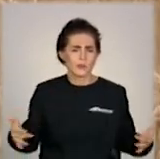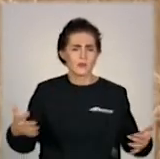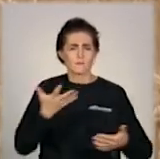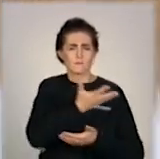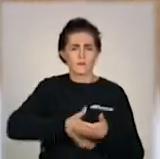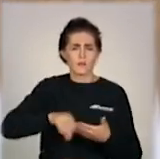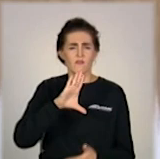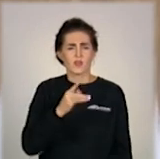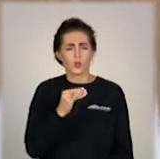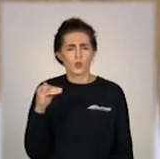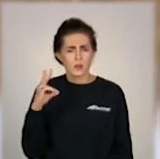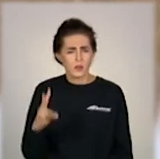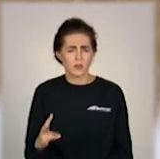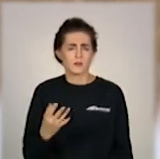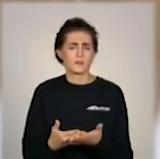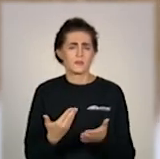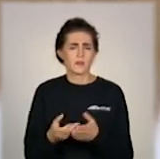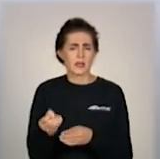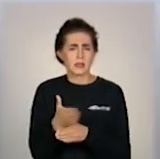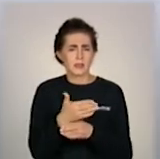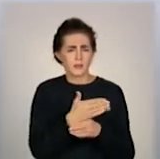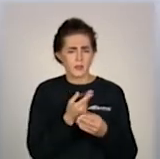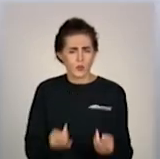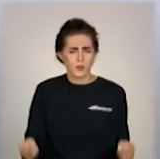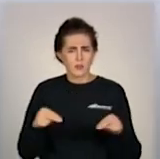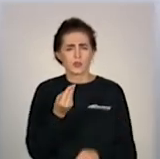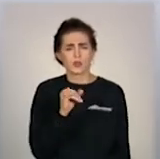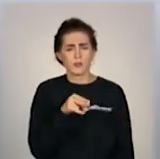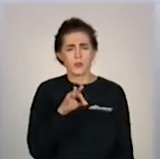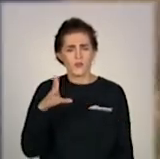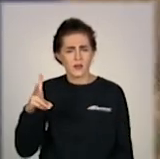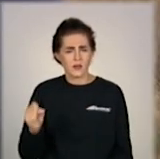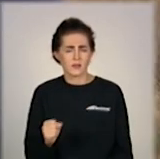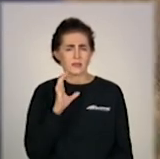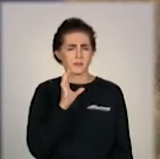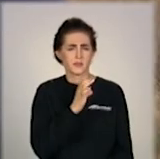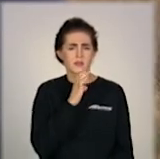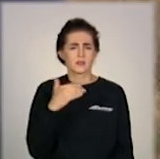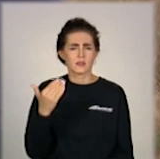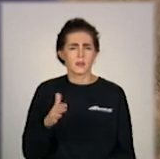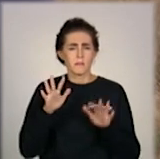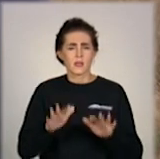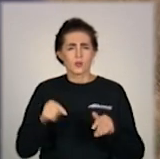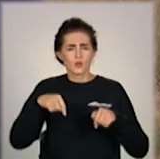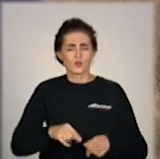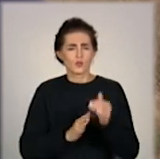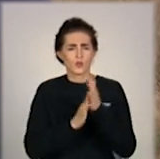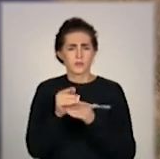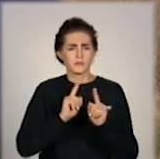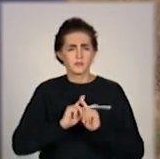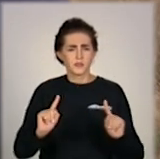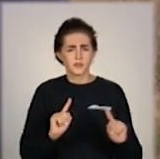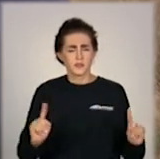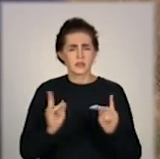в'юн звичайний, є така рибка, як щіпавка сибірська. Тут є місця зростання рідкісних